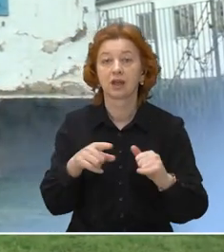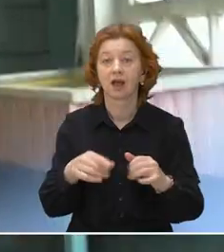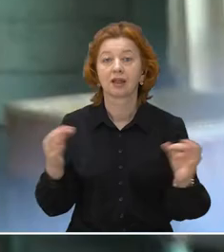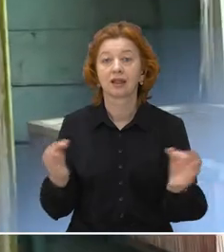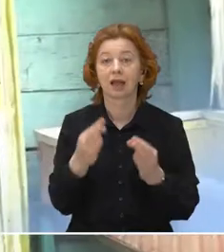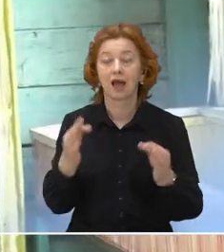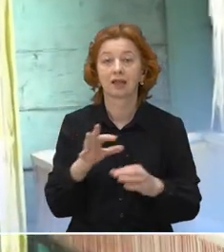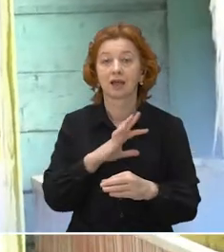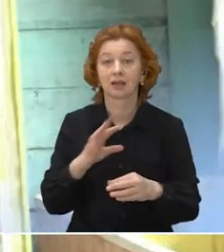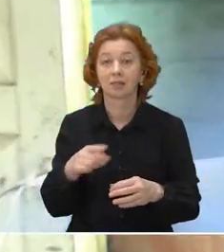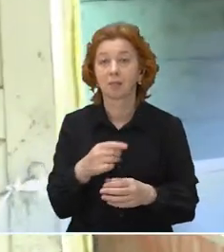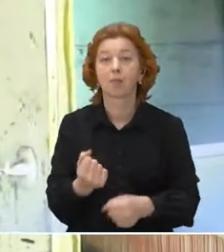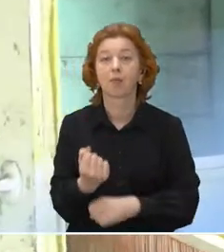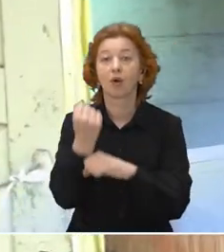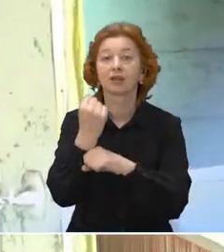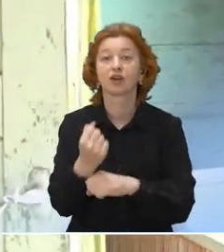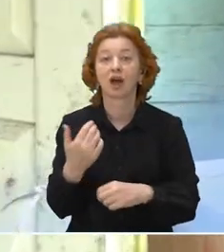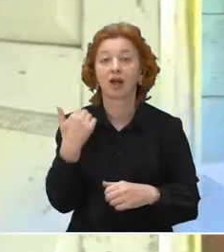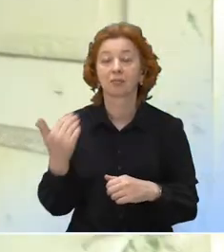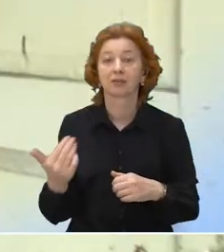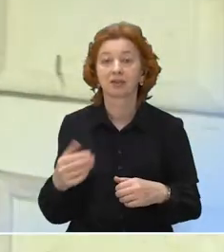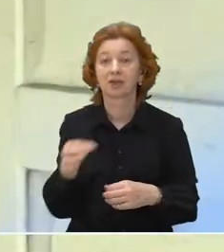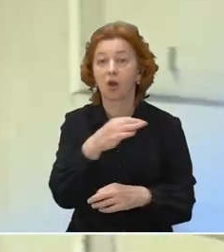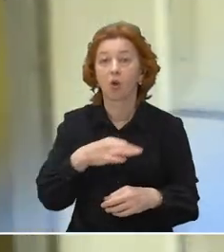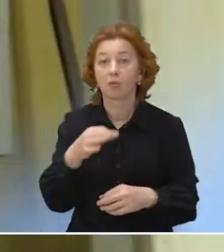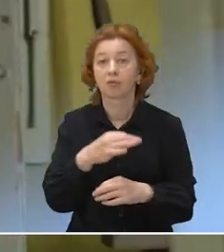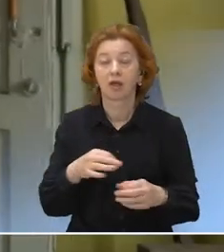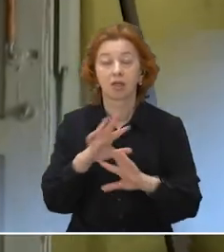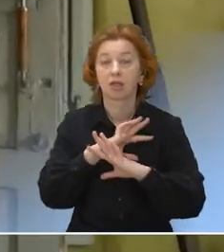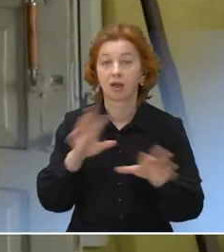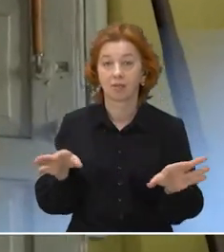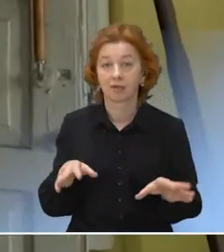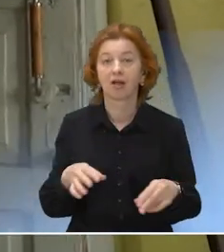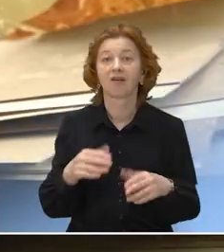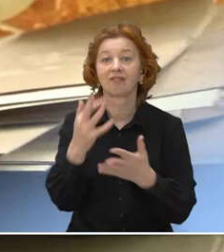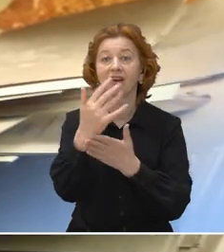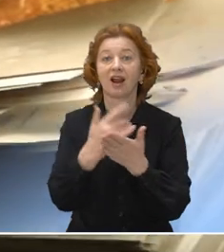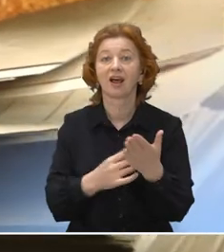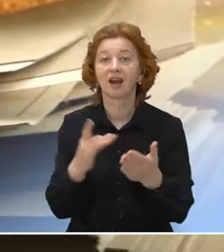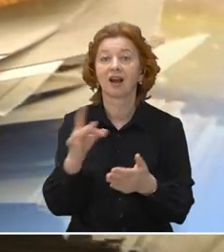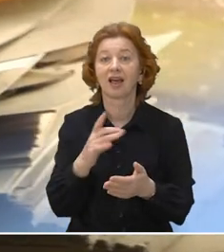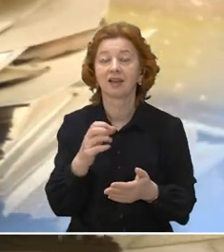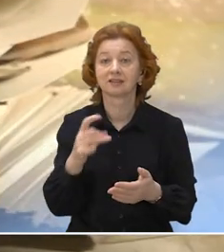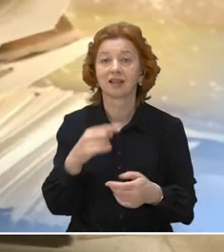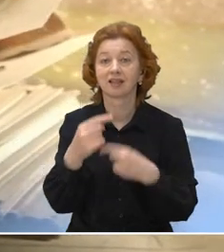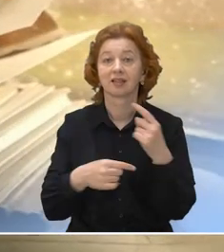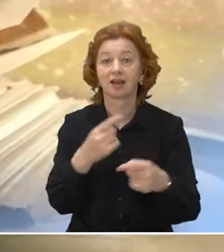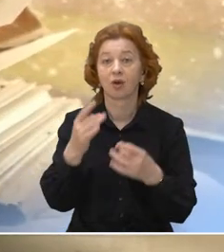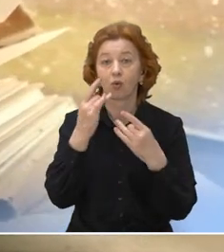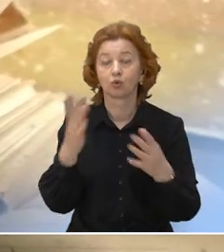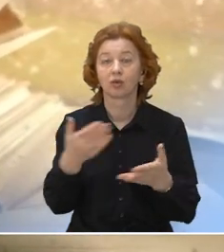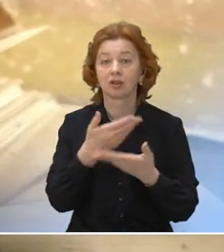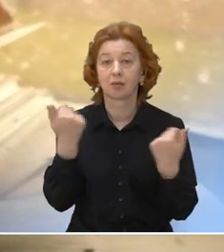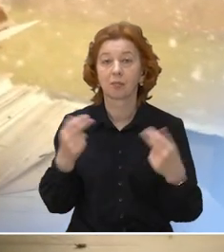данное здание никогда не числилось, поддержки со стороны администрации или области не поступало. В реестре зданий культурного наследия